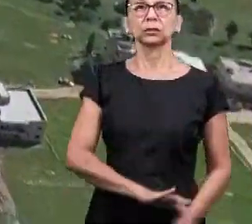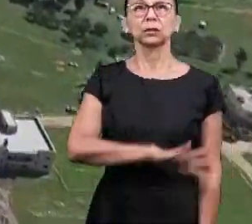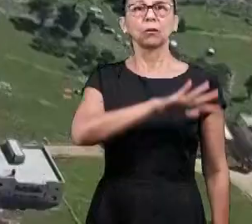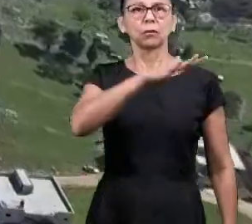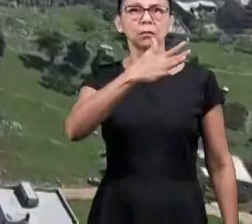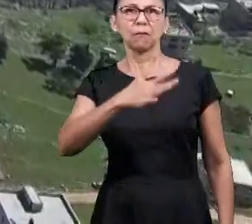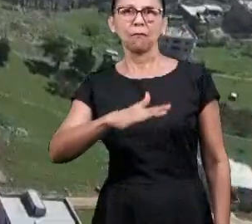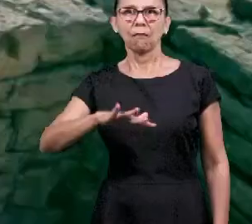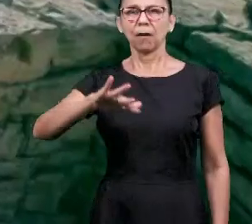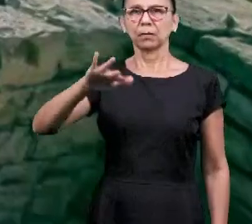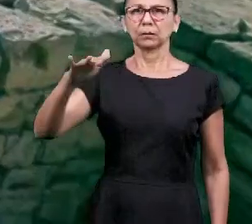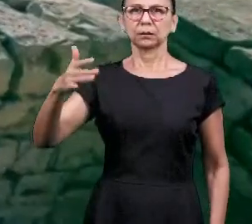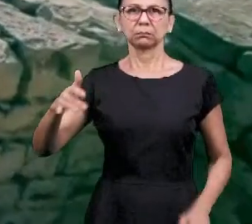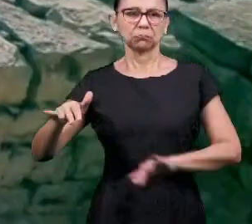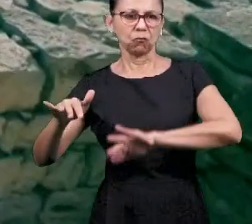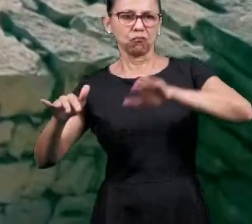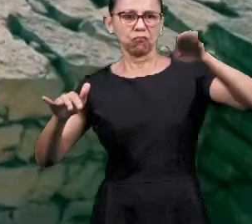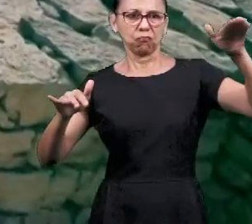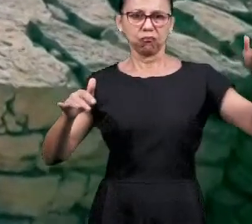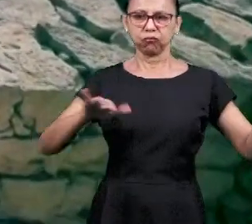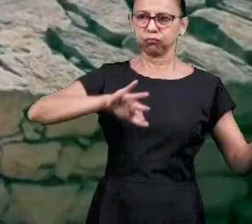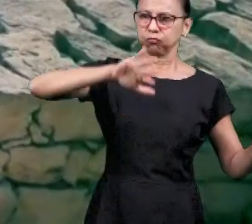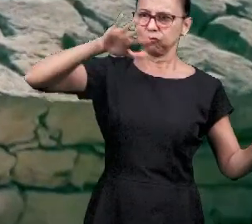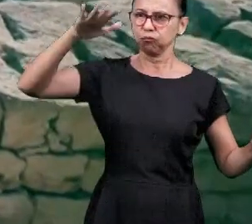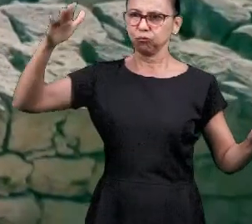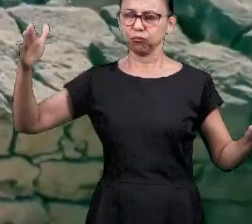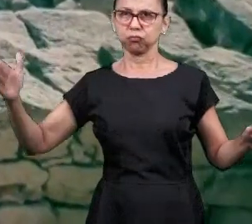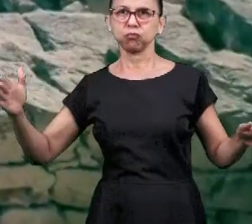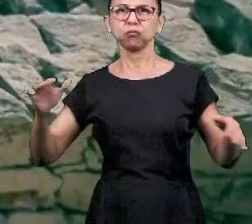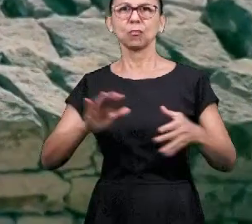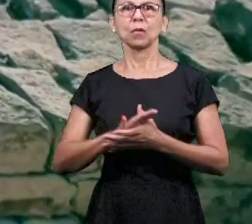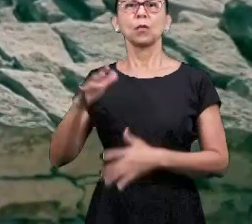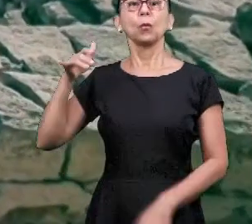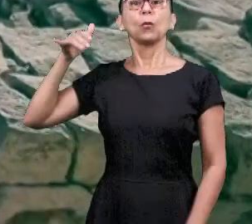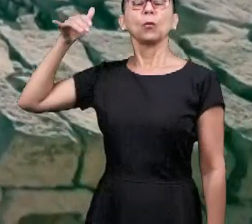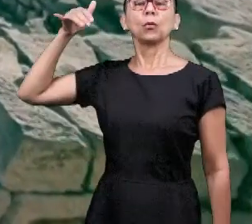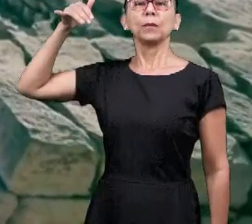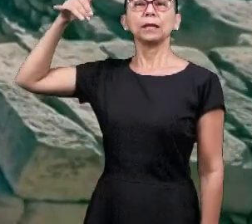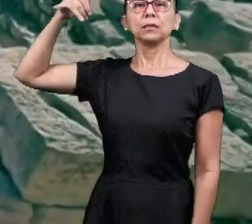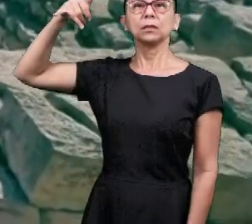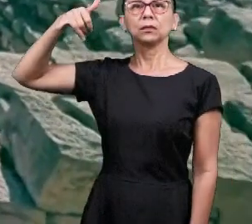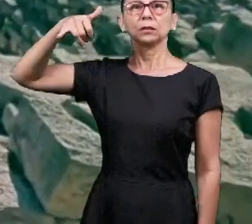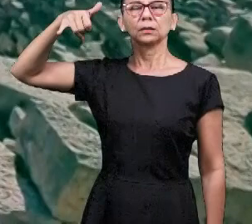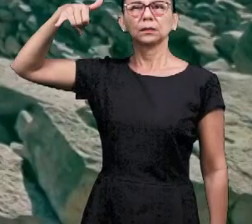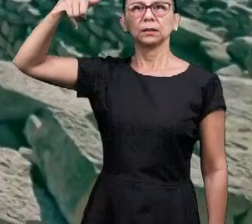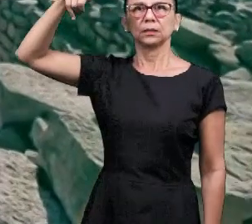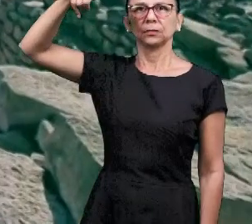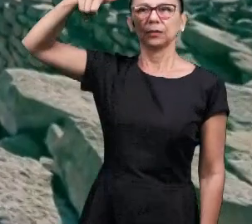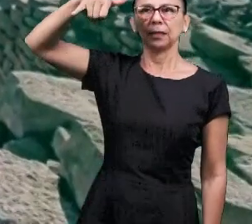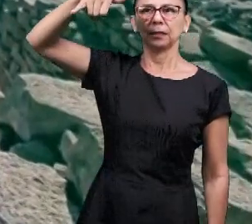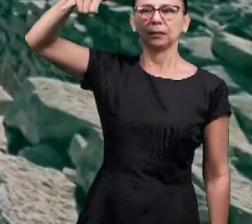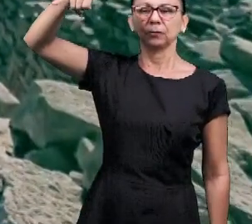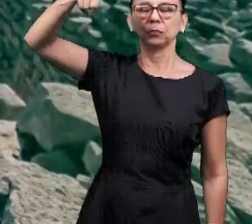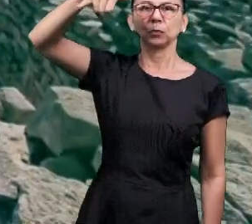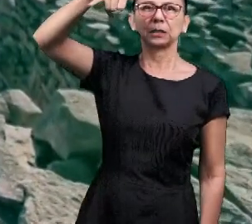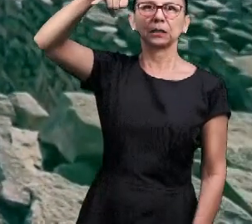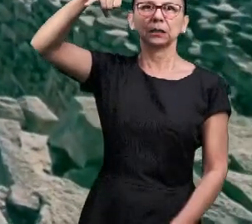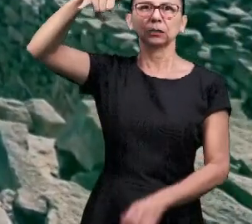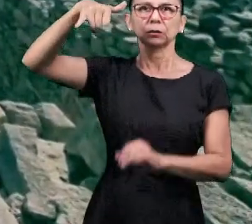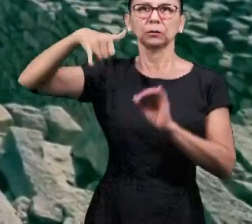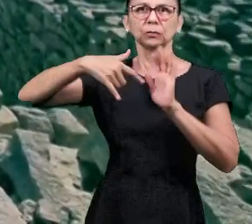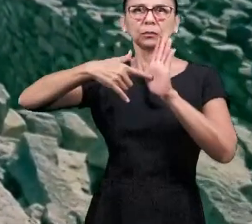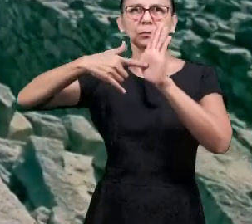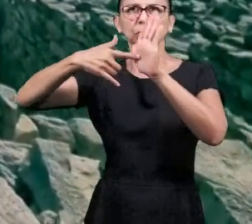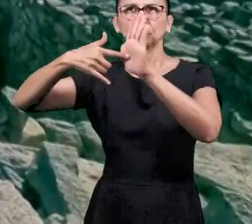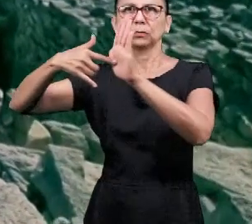anciens, des villes proches à Sichem, c'est exactement l'endroit où le Seigneur Jésus a été, dans la ville de Sichem,